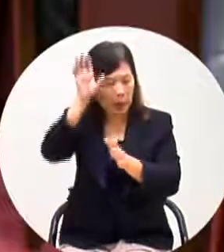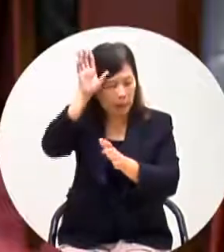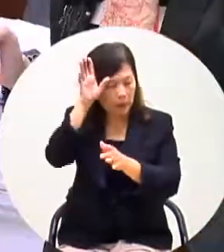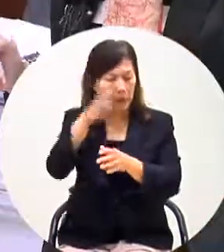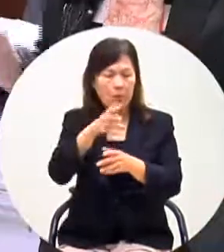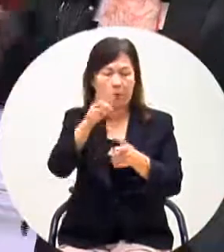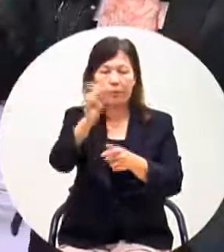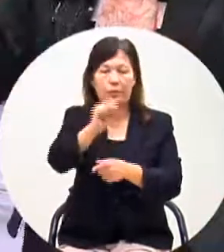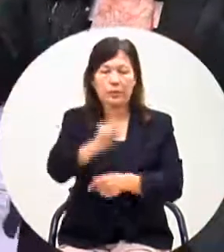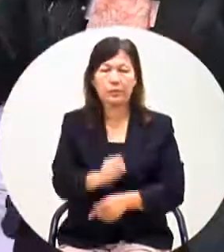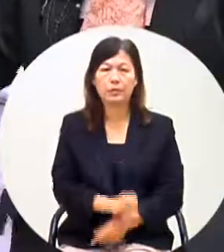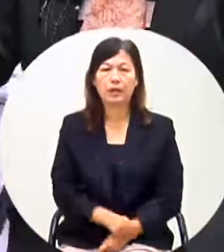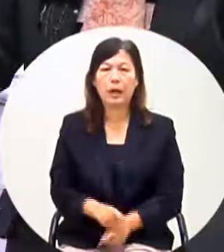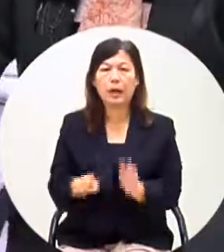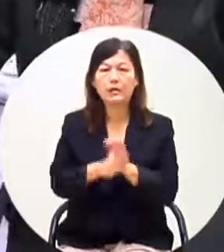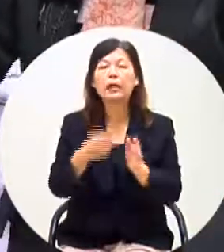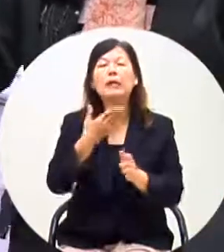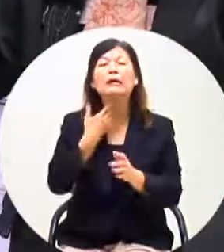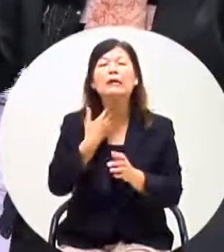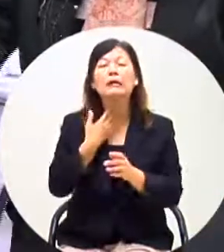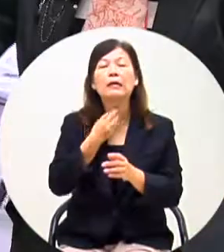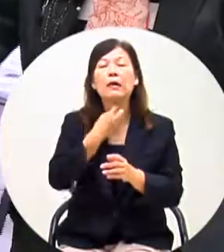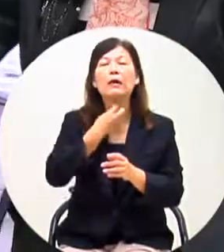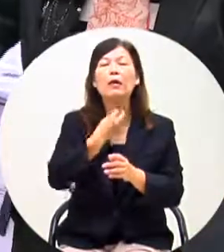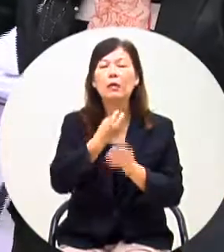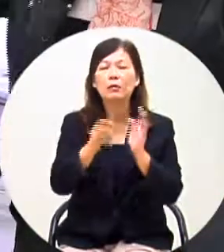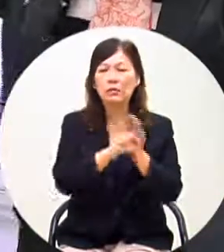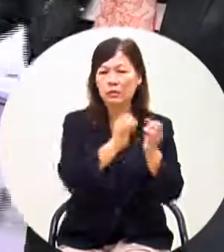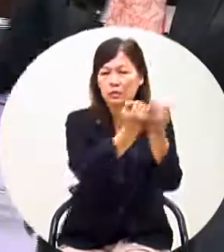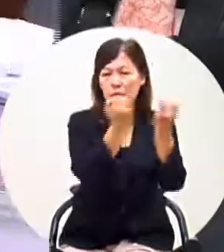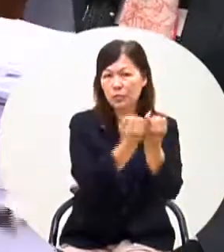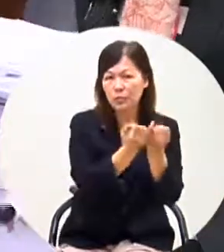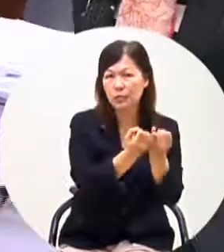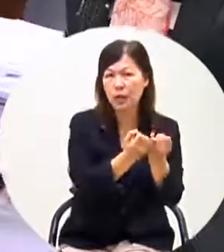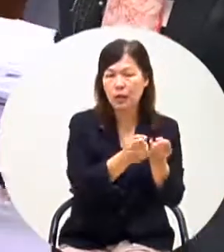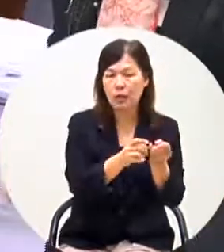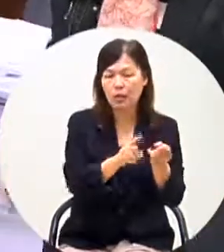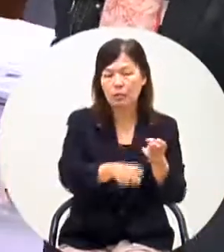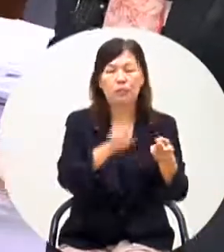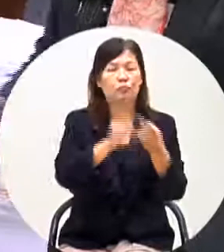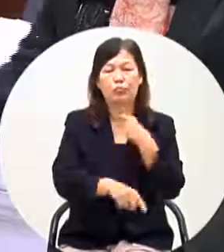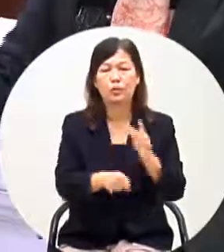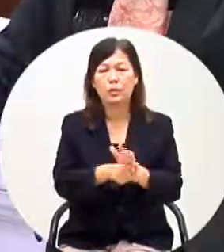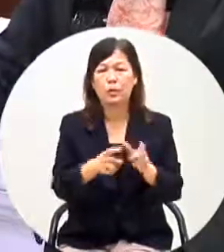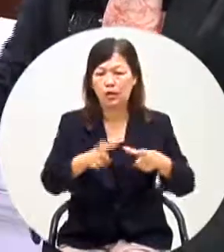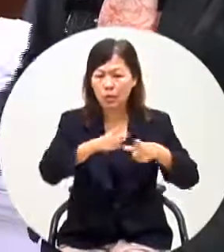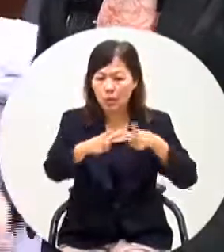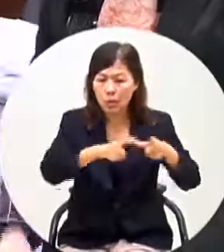叫女性嘛，对不对？所以请教一下，公园的定义是什么？